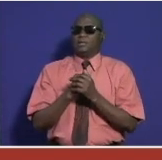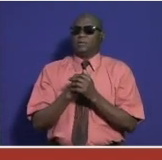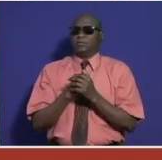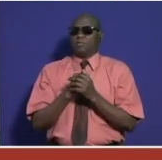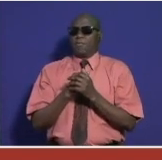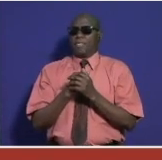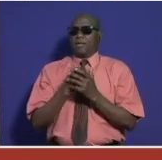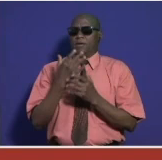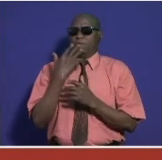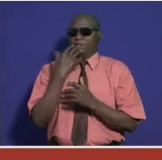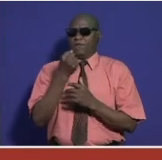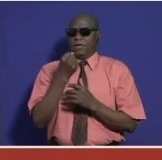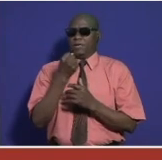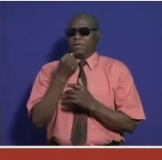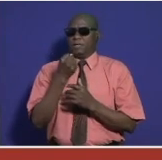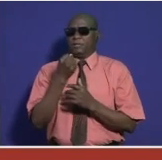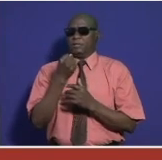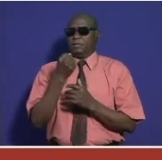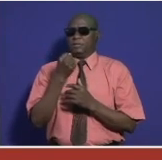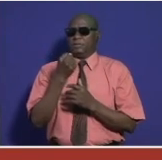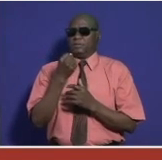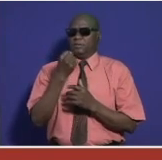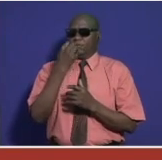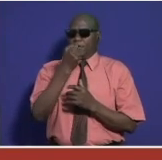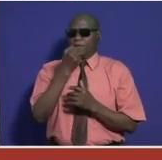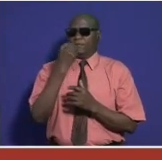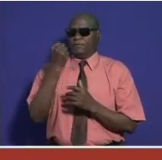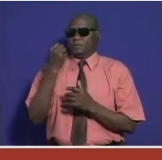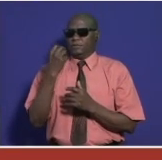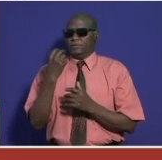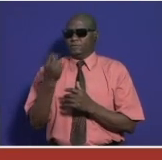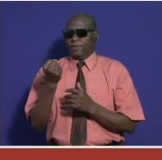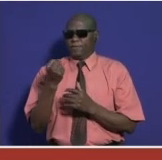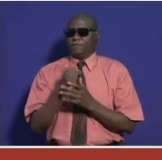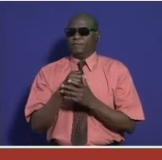yao murwa. Gloria Musimbi anatueleza mengi kuhusu hafla hiyo.